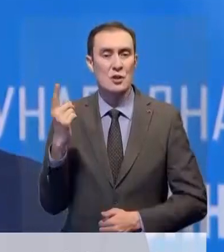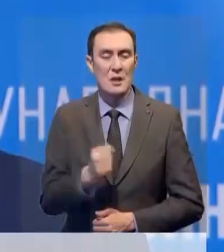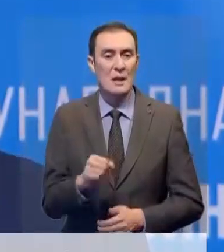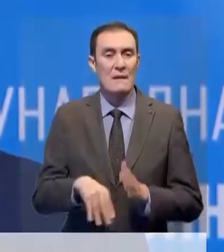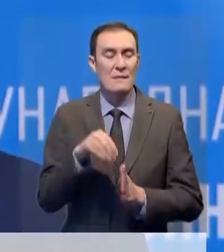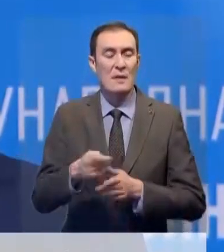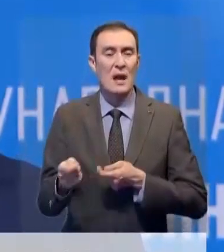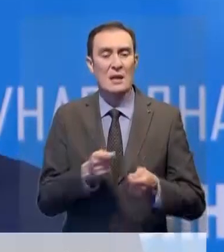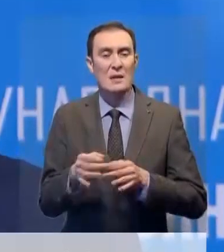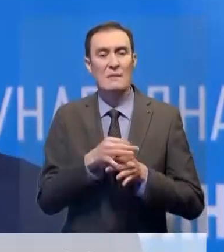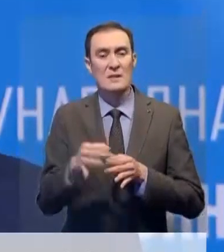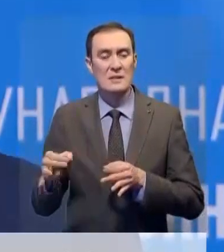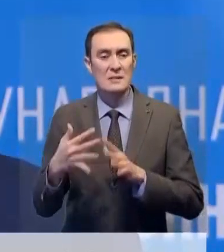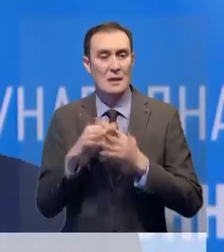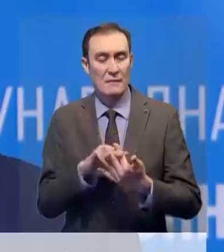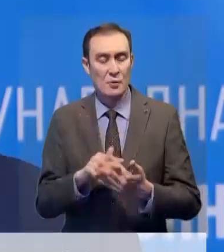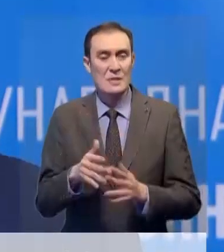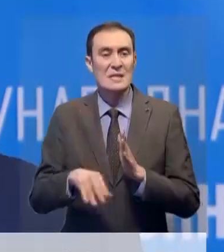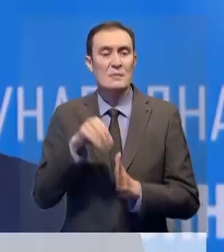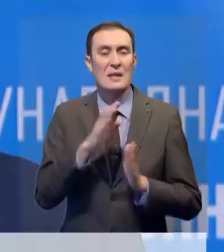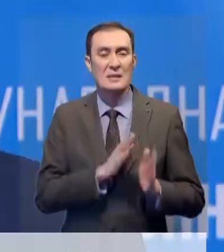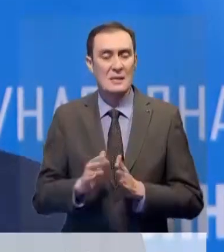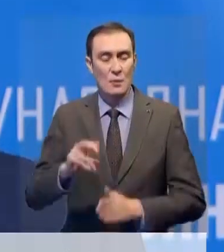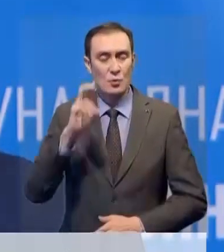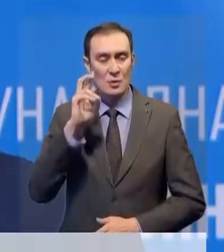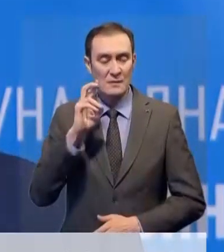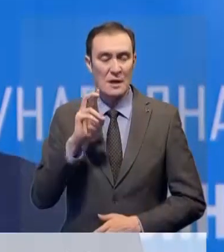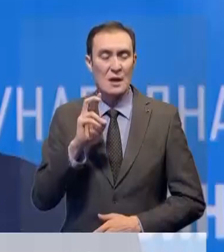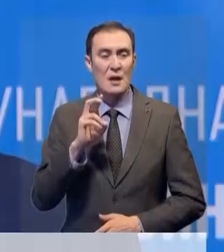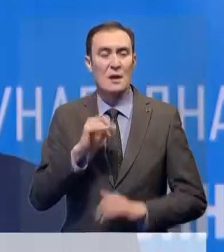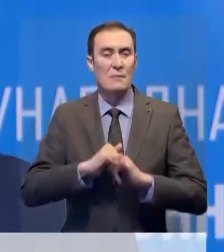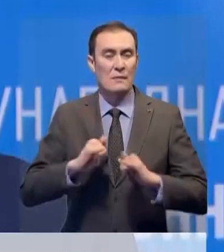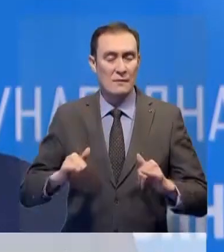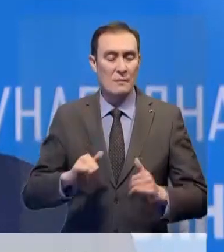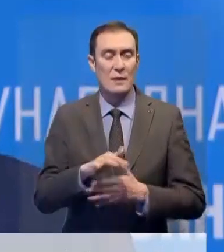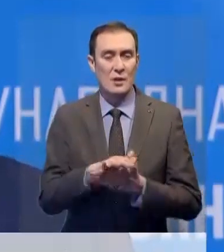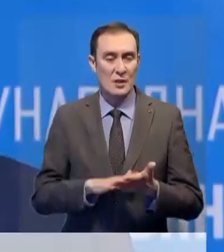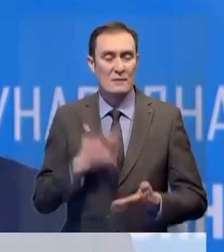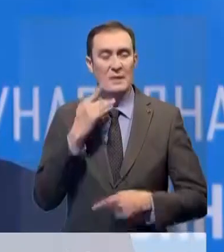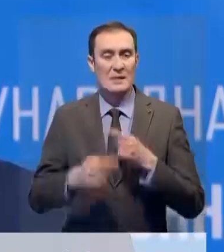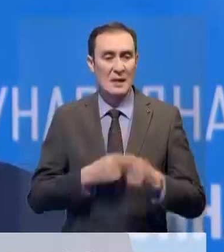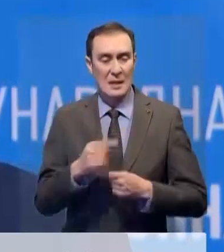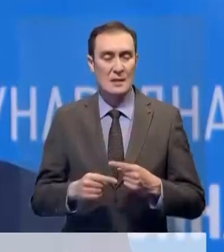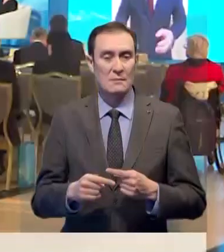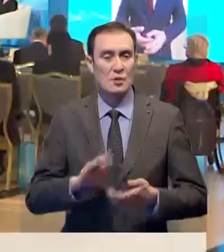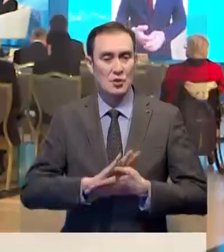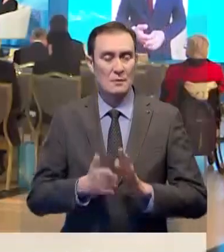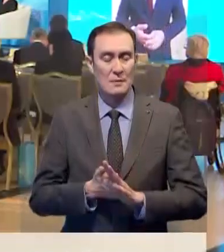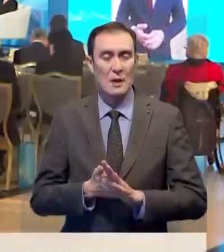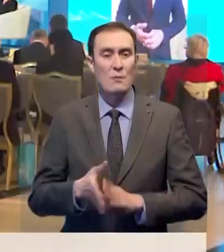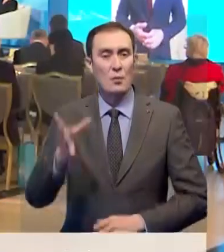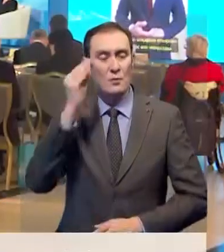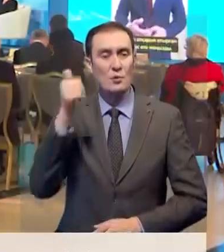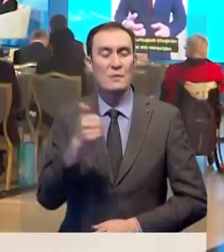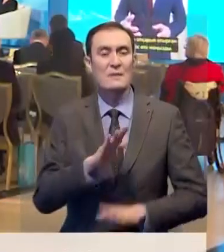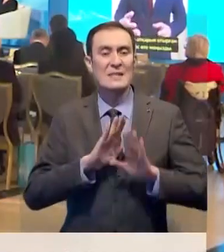выборы акимов сельских округов. То есть избирательная система страны на марше, она работает сейчас в постоянном профессиональном режиме. По мнению